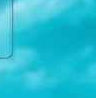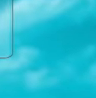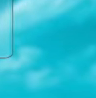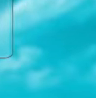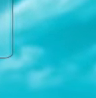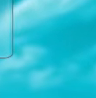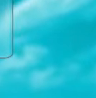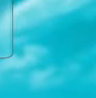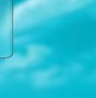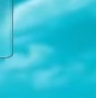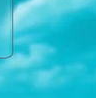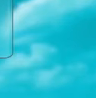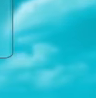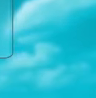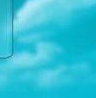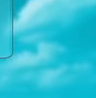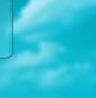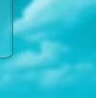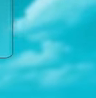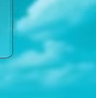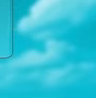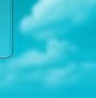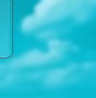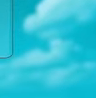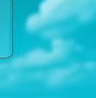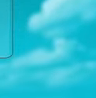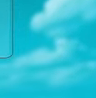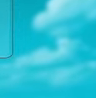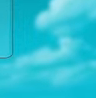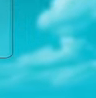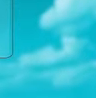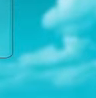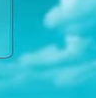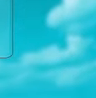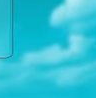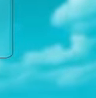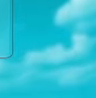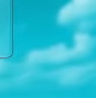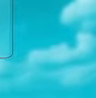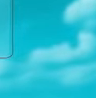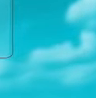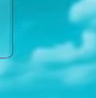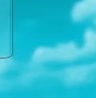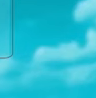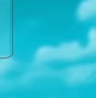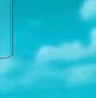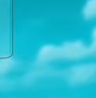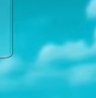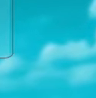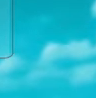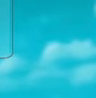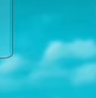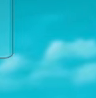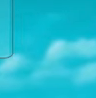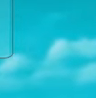жылы, түнде 4 градус суық болады. Сырдарияда сынап болған асау күндіз 4 градус жылы болады, түнде 3 градус суықты